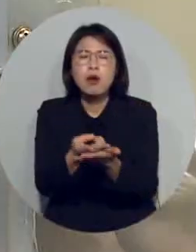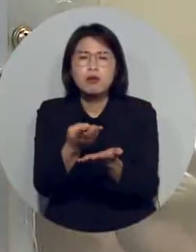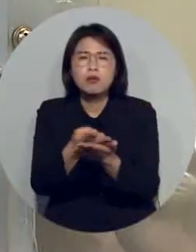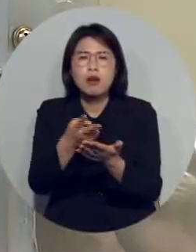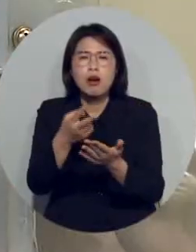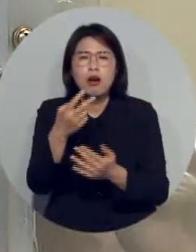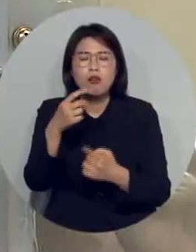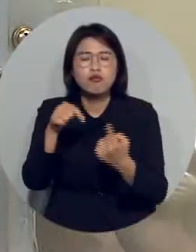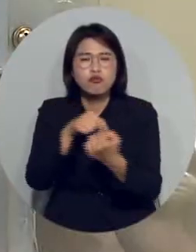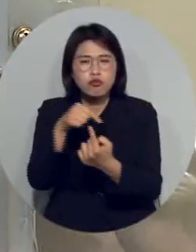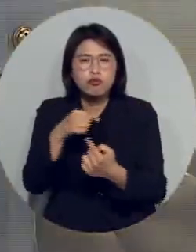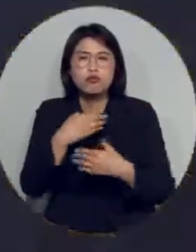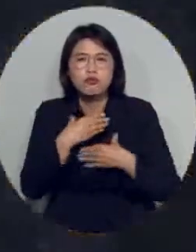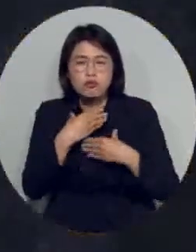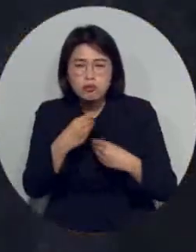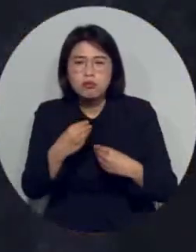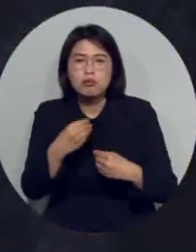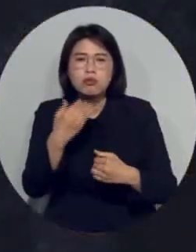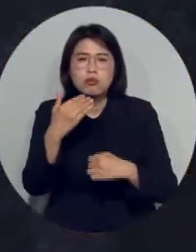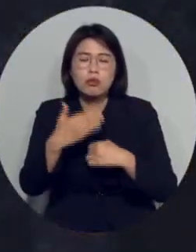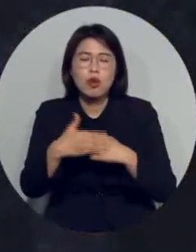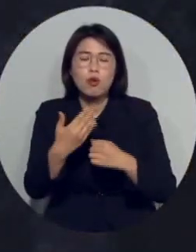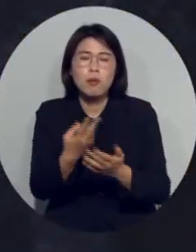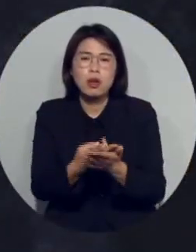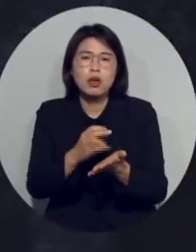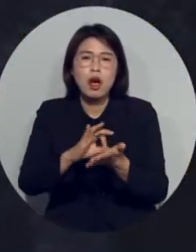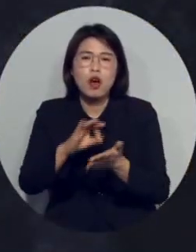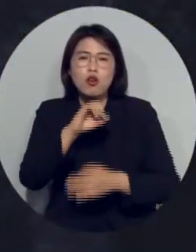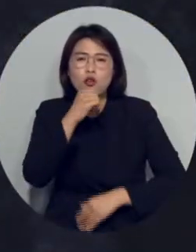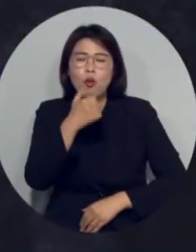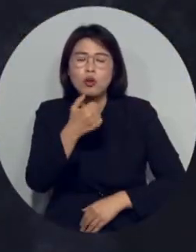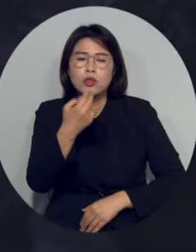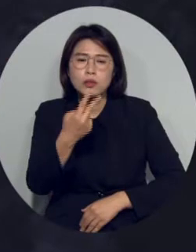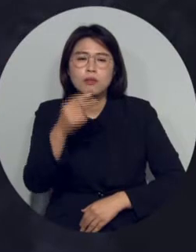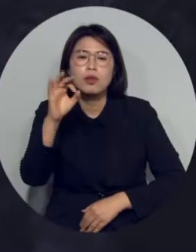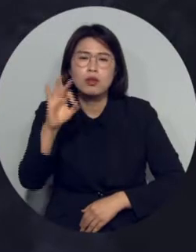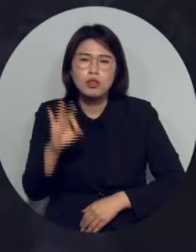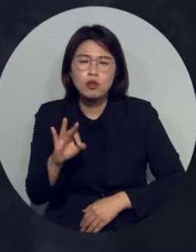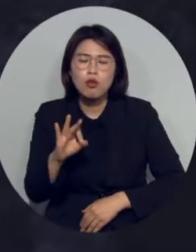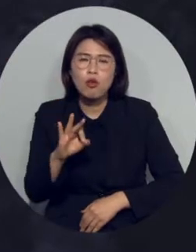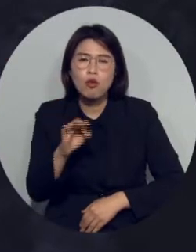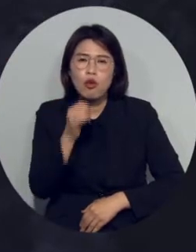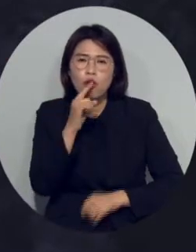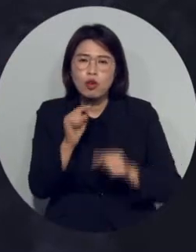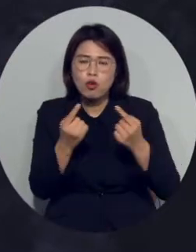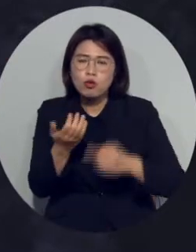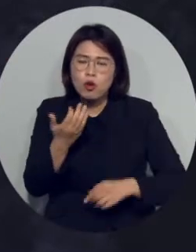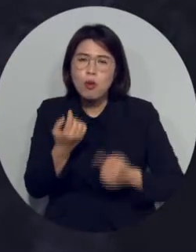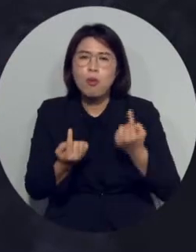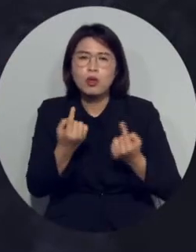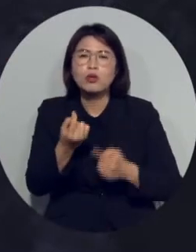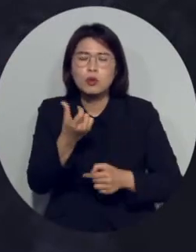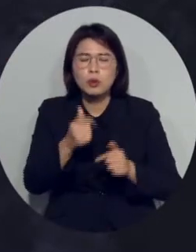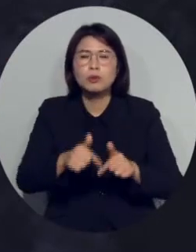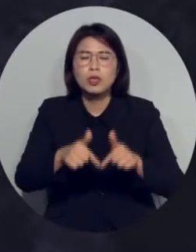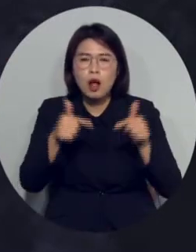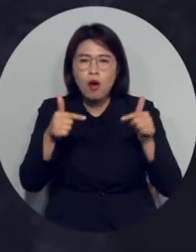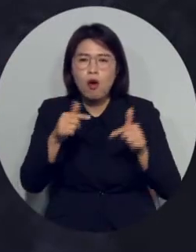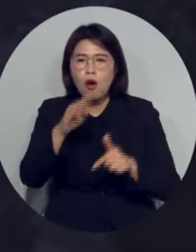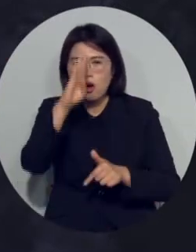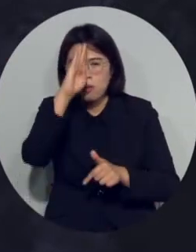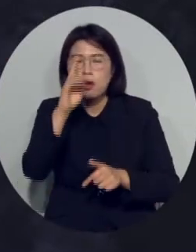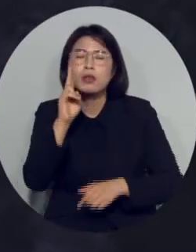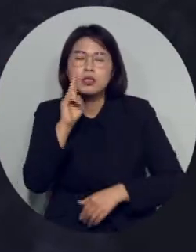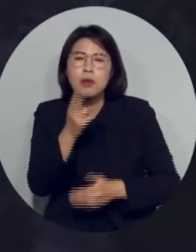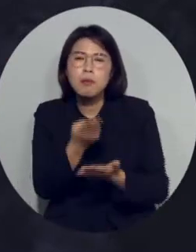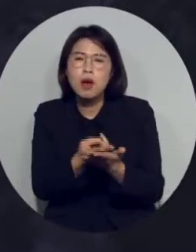안정적입니다 대구에 병상 가 동일한 52.1% 로 소울 연휴 전보다 조금 높아졌습니다 중증 병상 과